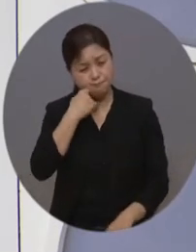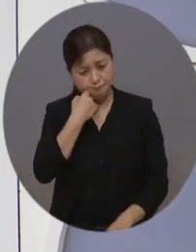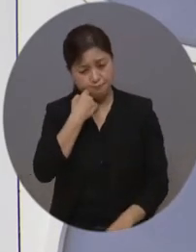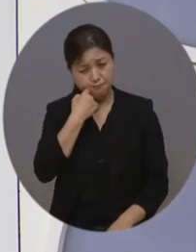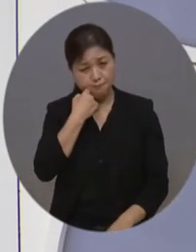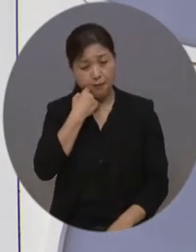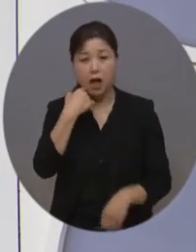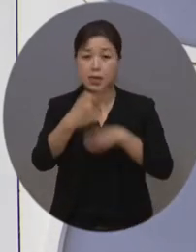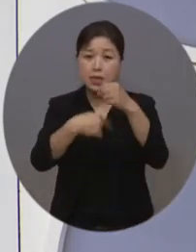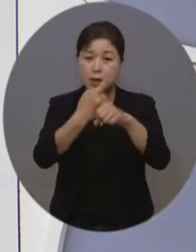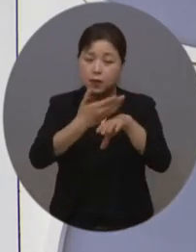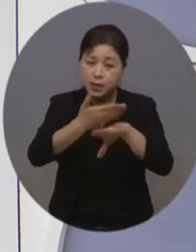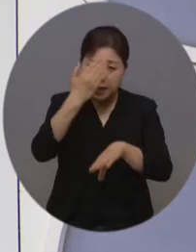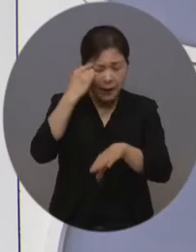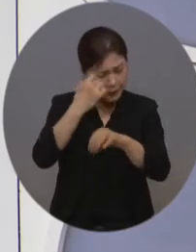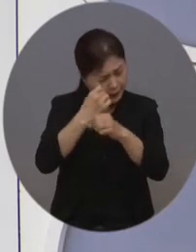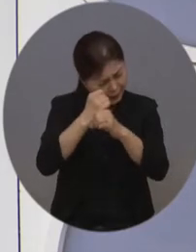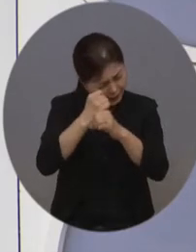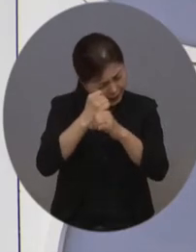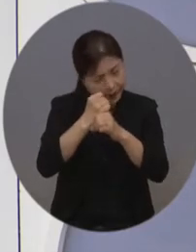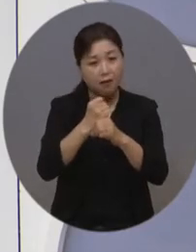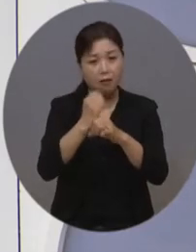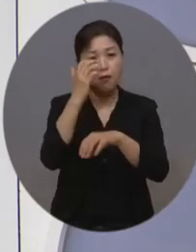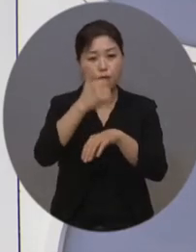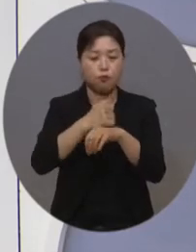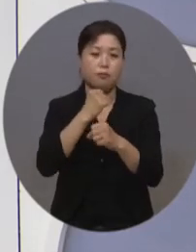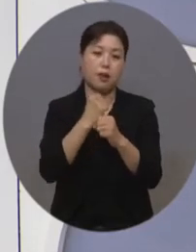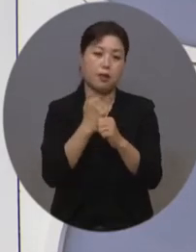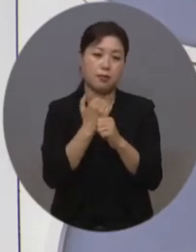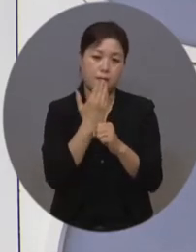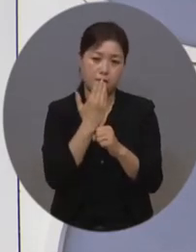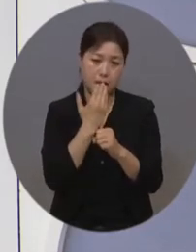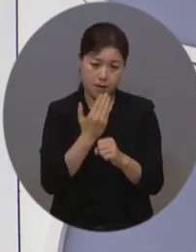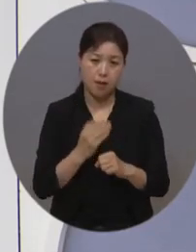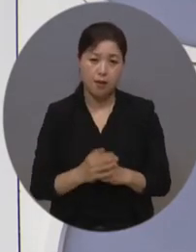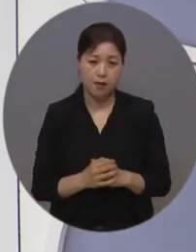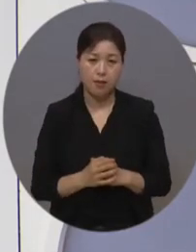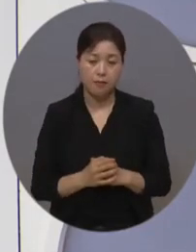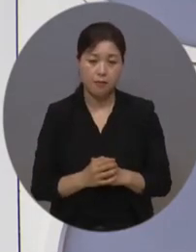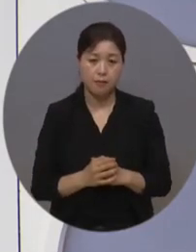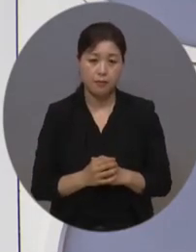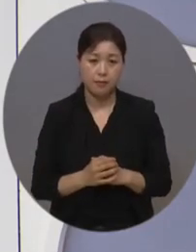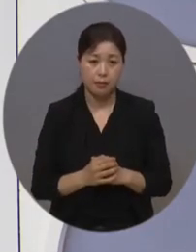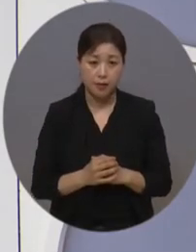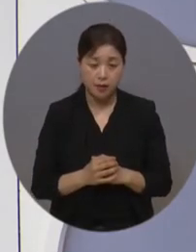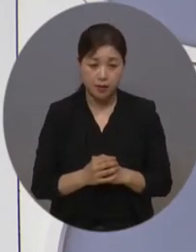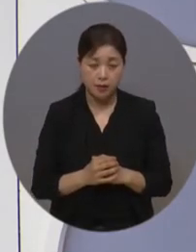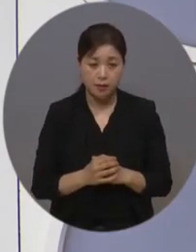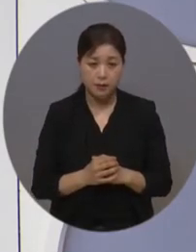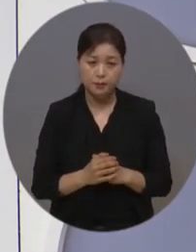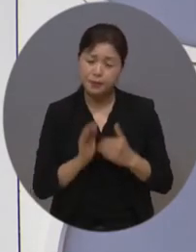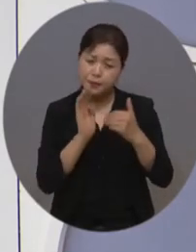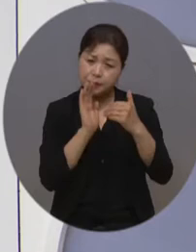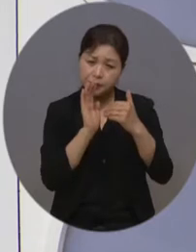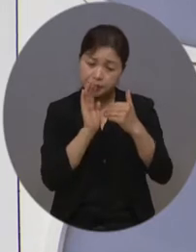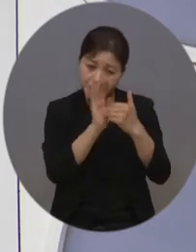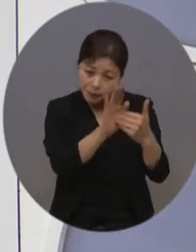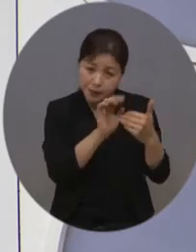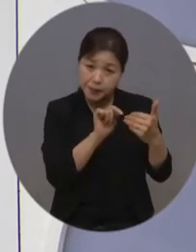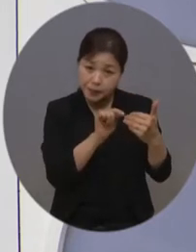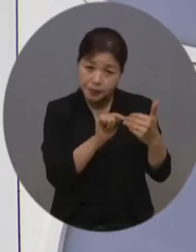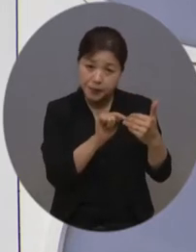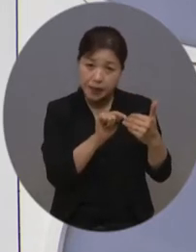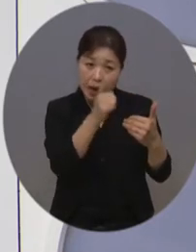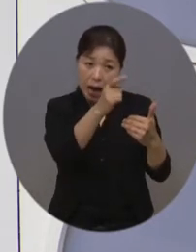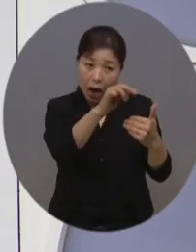1년이 걸렸지 않습니까? 그렇죠. 예. 그리고 그만큼 참 이 항체에 대해서 이 항원에 대해서 똑같은